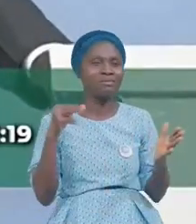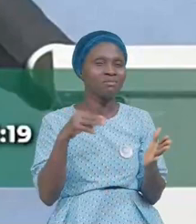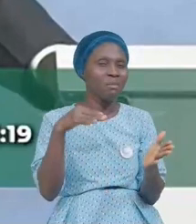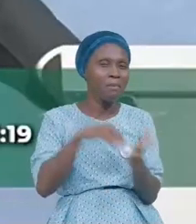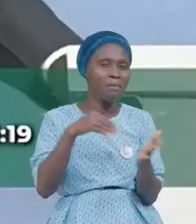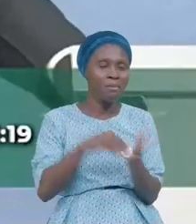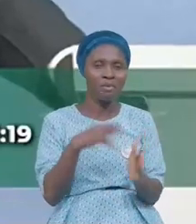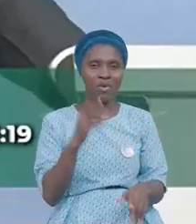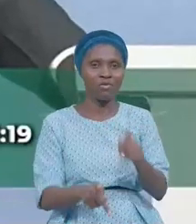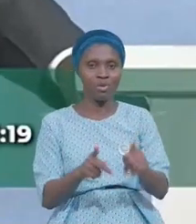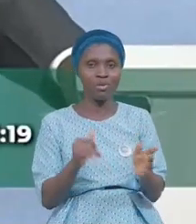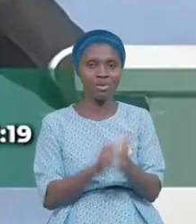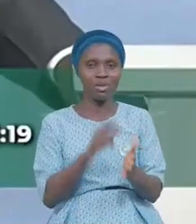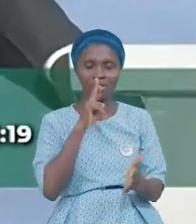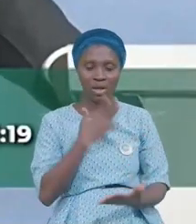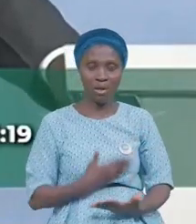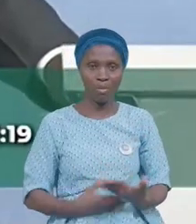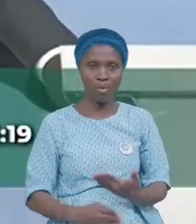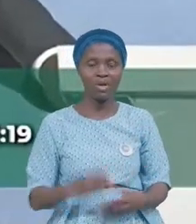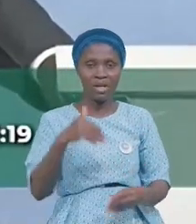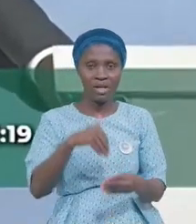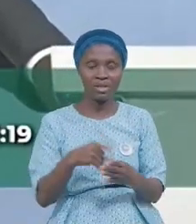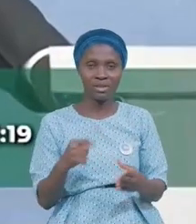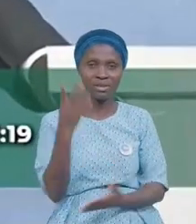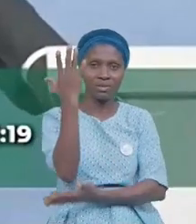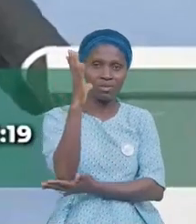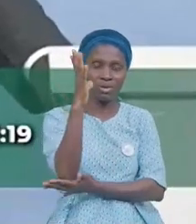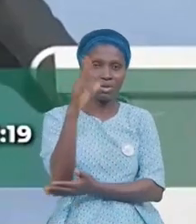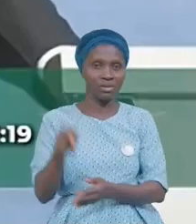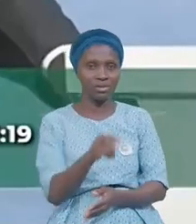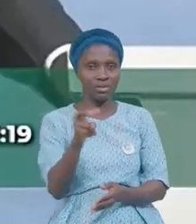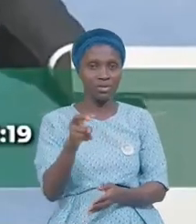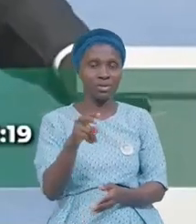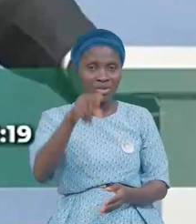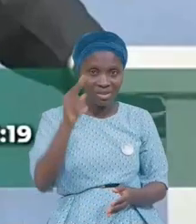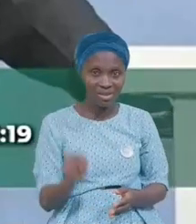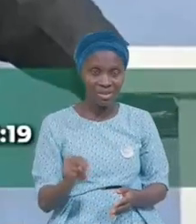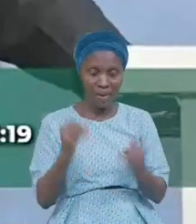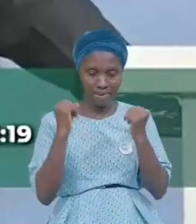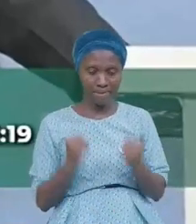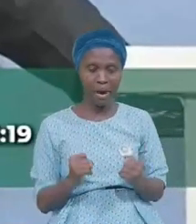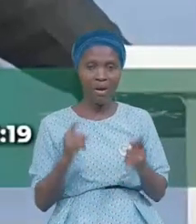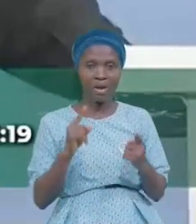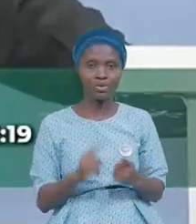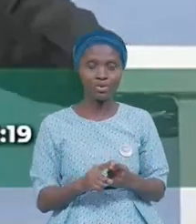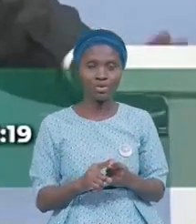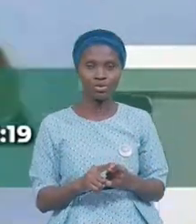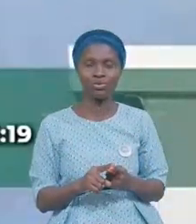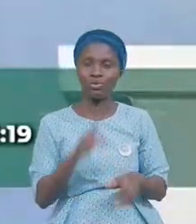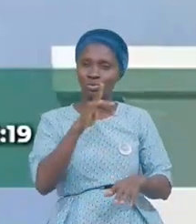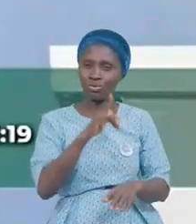de personnes qui étaient nées dans le désert. Il avait besoin de puissance pour convaincre ces